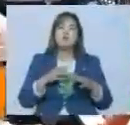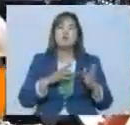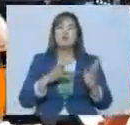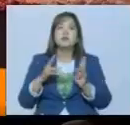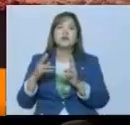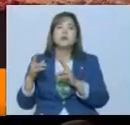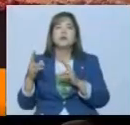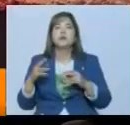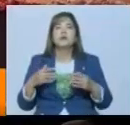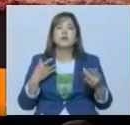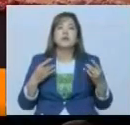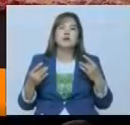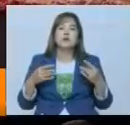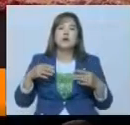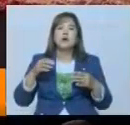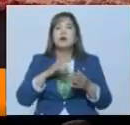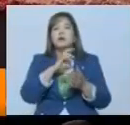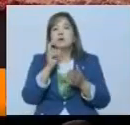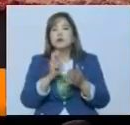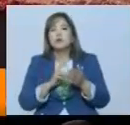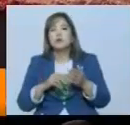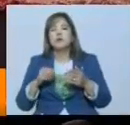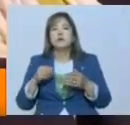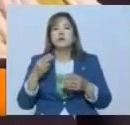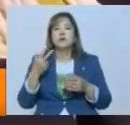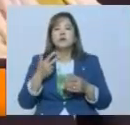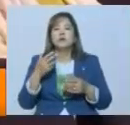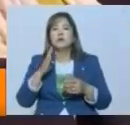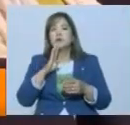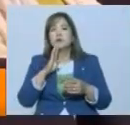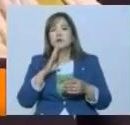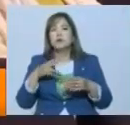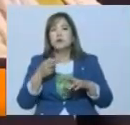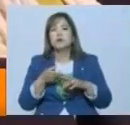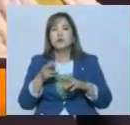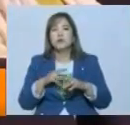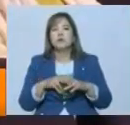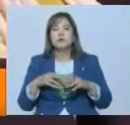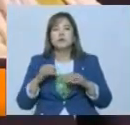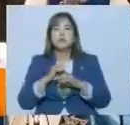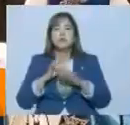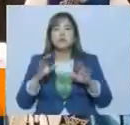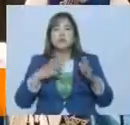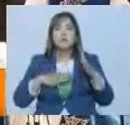филармонии прозвучали такие песни, как «Ахжайык», «Сюйонжар», «Ишкуз», которые произвели на зрителей большое впечатление.